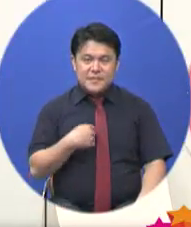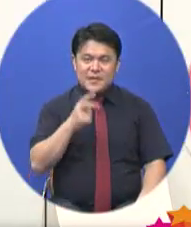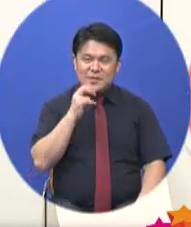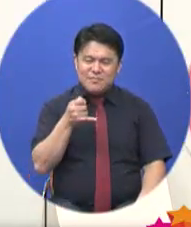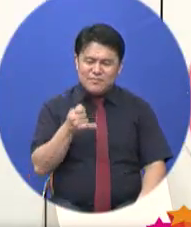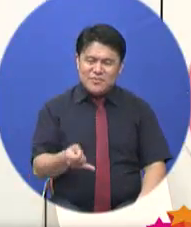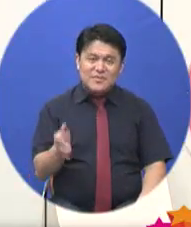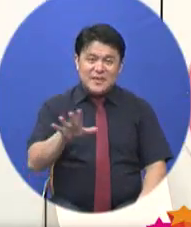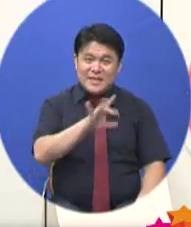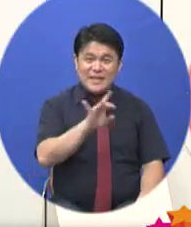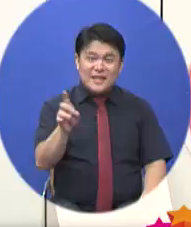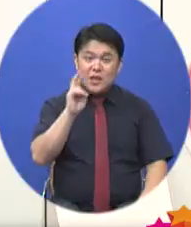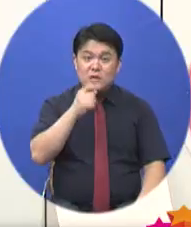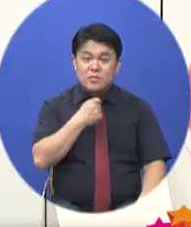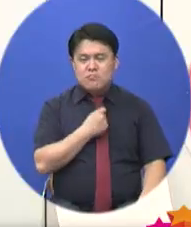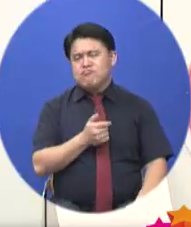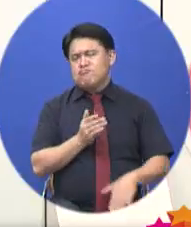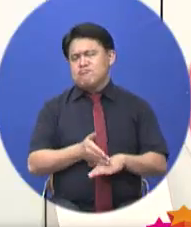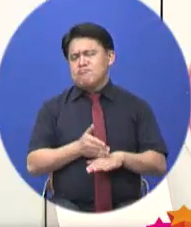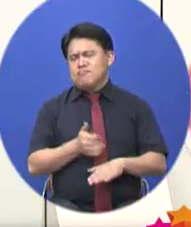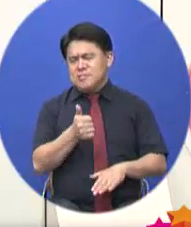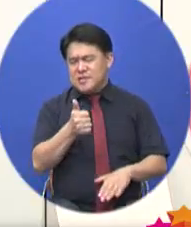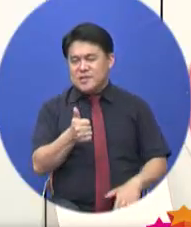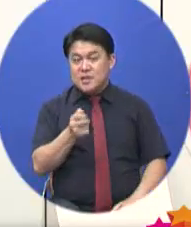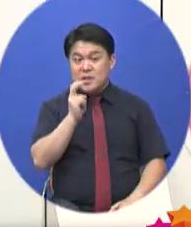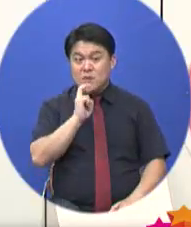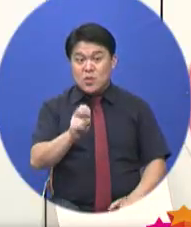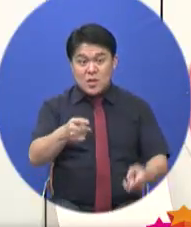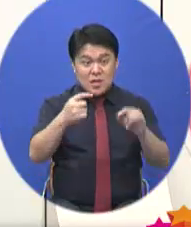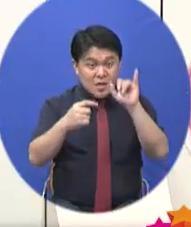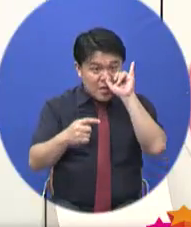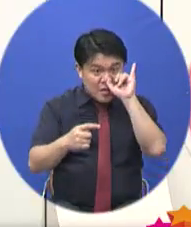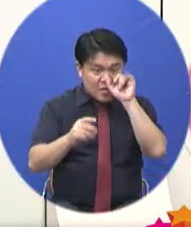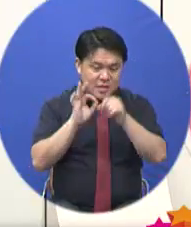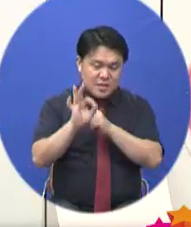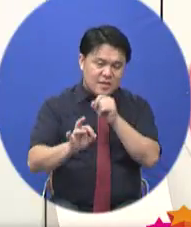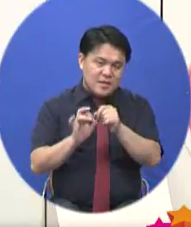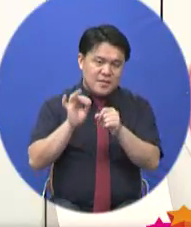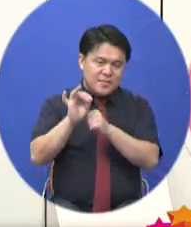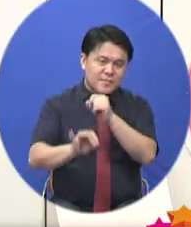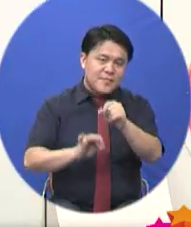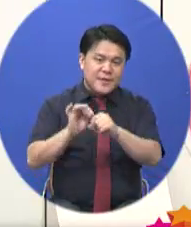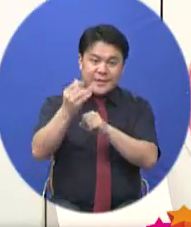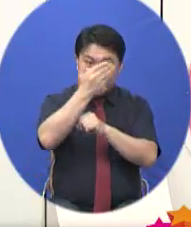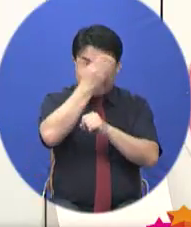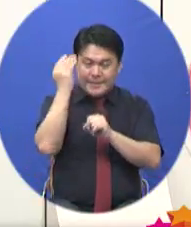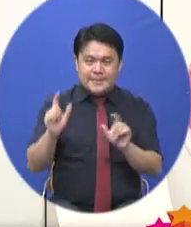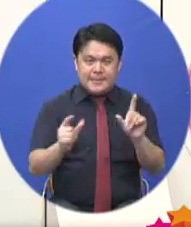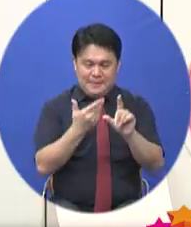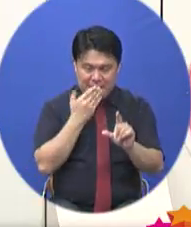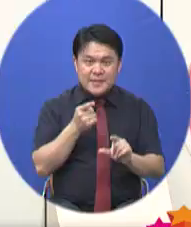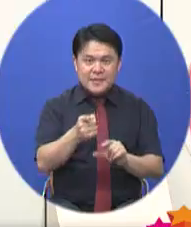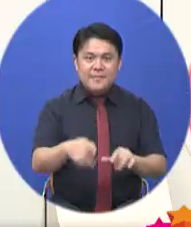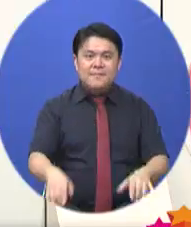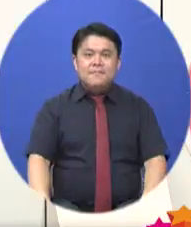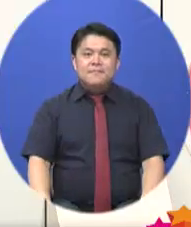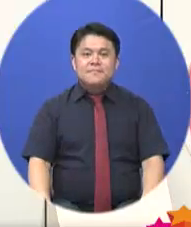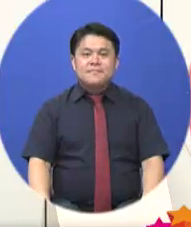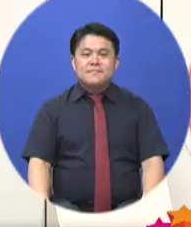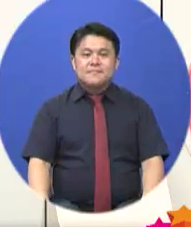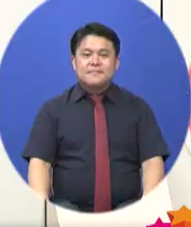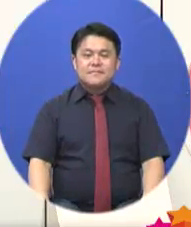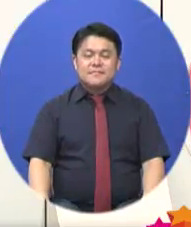곳 가면서 부르고 싶대요. 아, 얼마나 고마우세요. 한 노래 하시면요. 예. 10년, 100년 더 젊어지십니다.